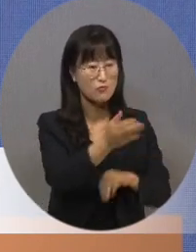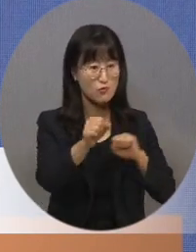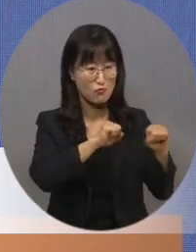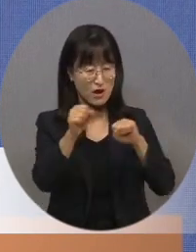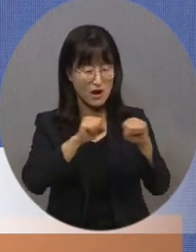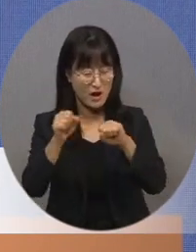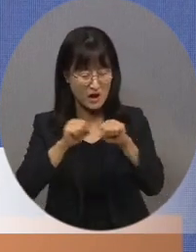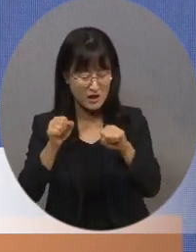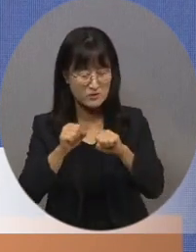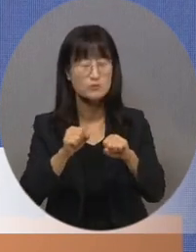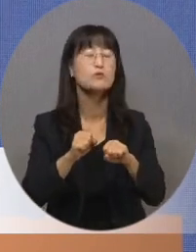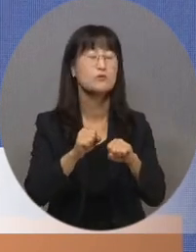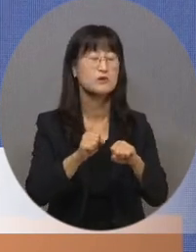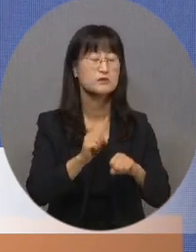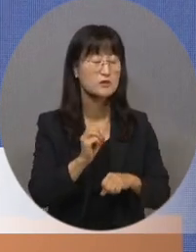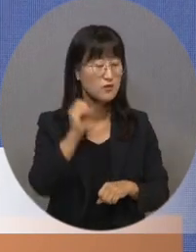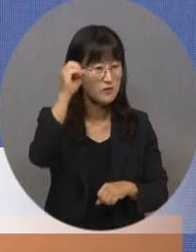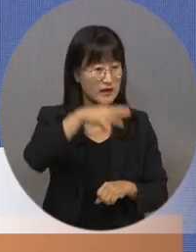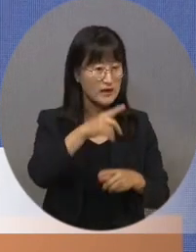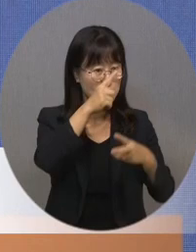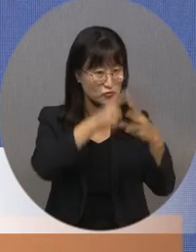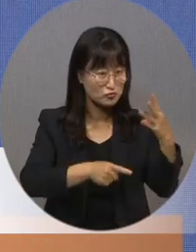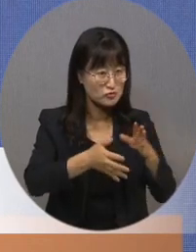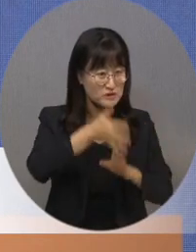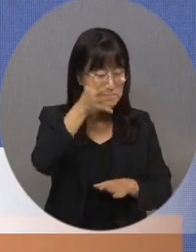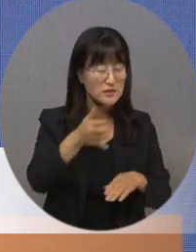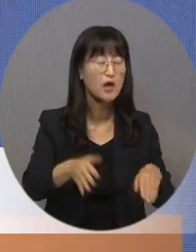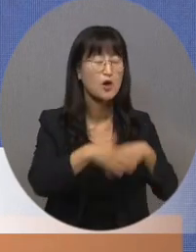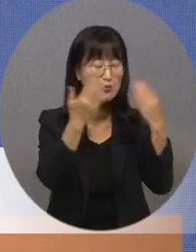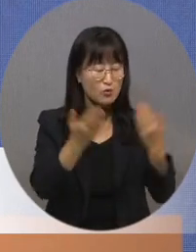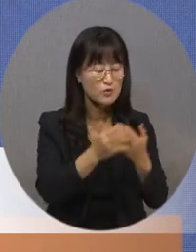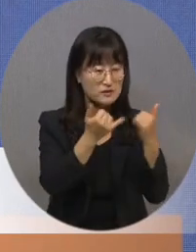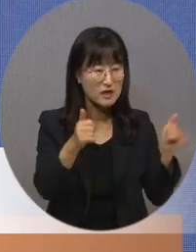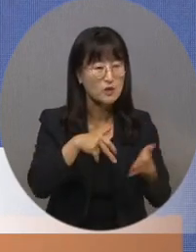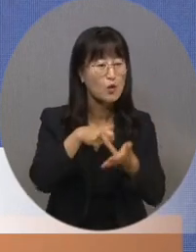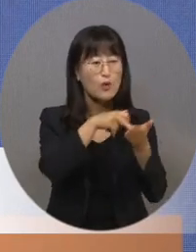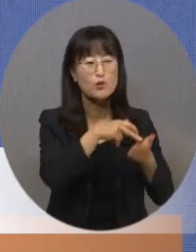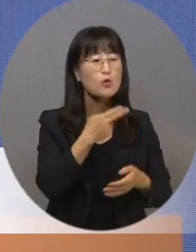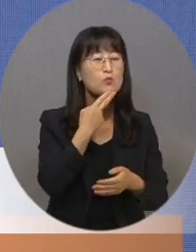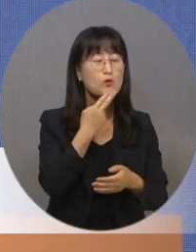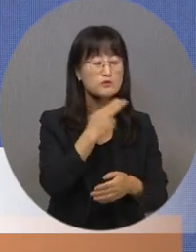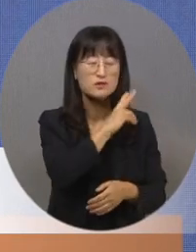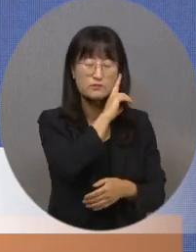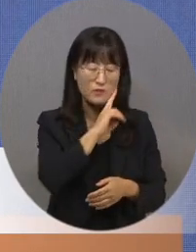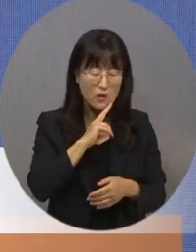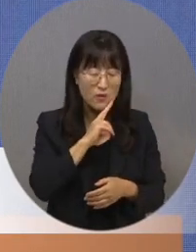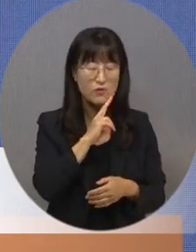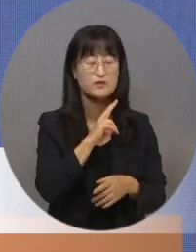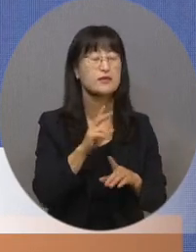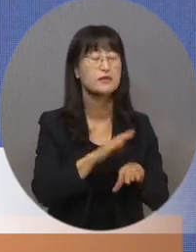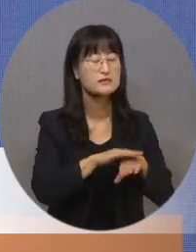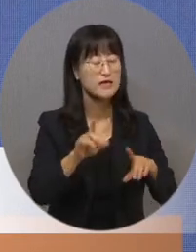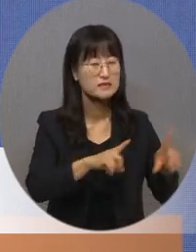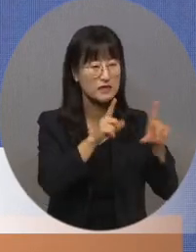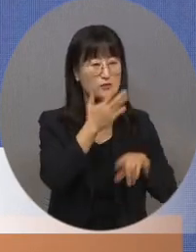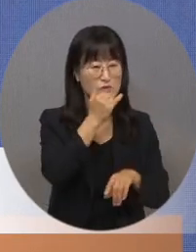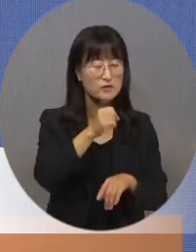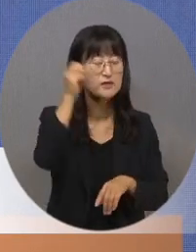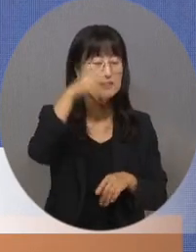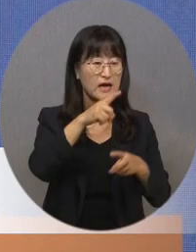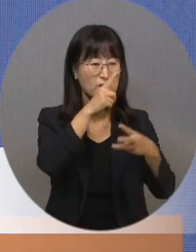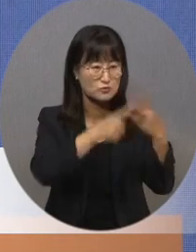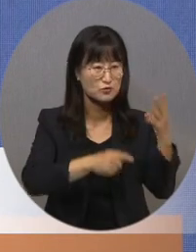통해서 우리 양주시의 모든 분들이 외롭지 않고 편안하게 잘 살아갈 수 있는 양주를